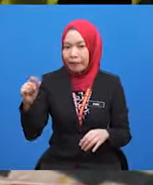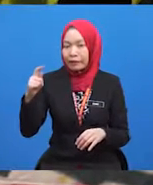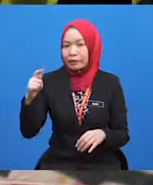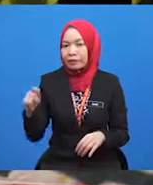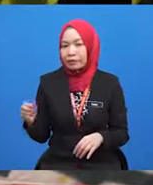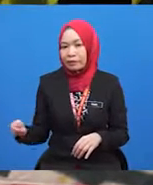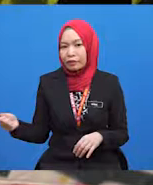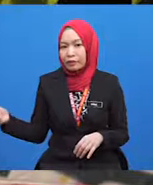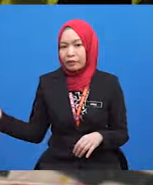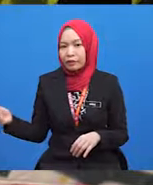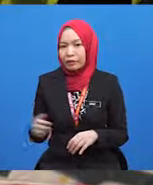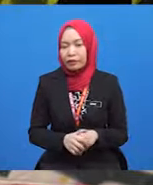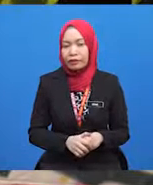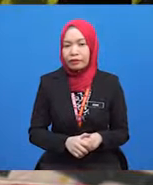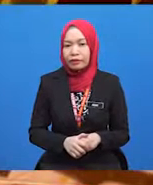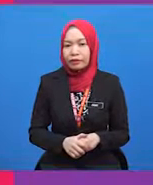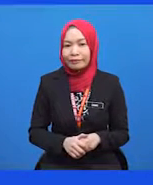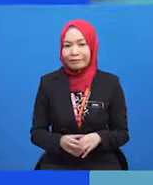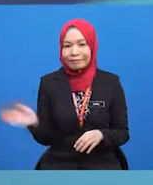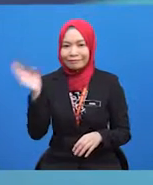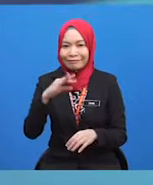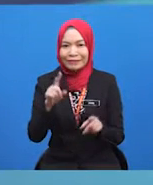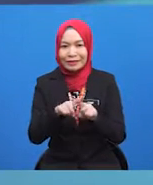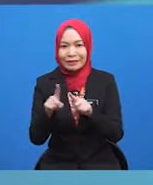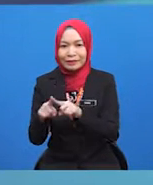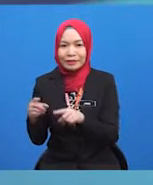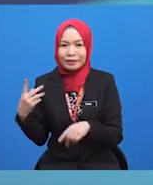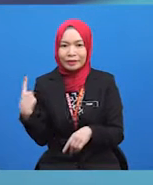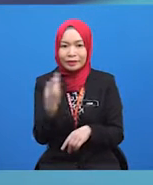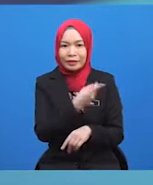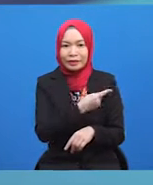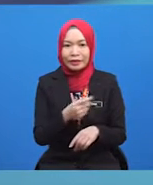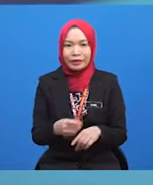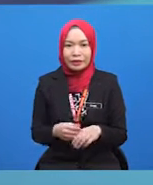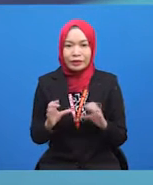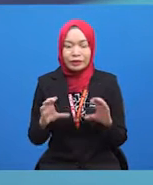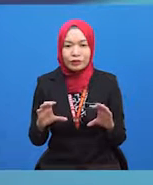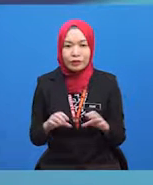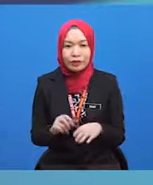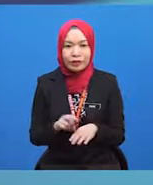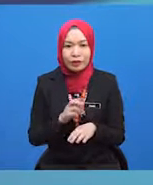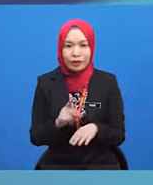mari sama-sama kita cuba teknik cropping image menggunakan Quick Selection Tool.